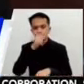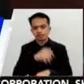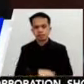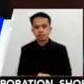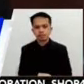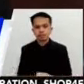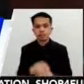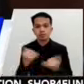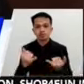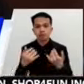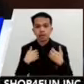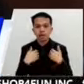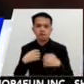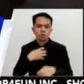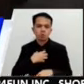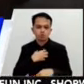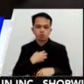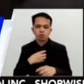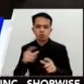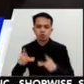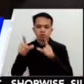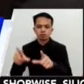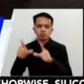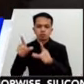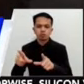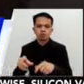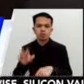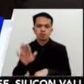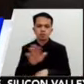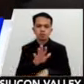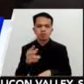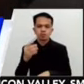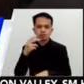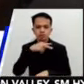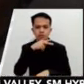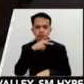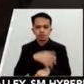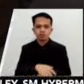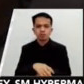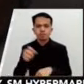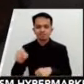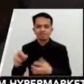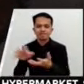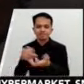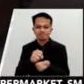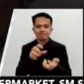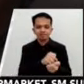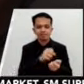reklamo ang kakaharapin ng mga suspect. Nakatakdang sirain ang mga nasamsam na sigarilyo.